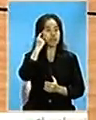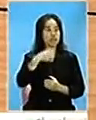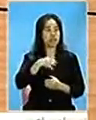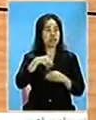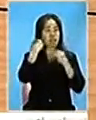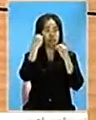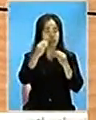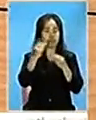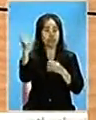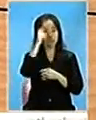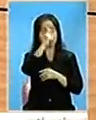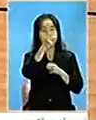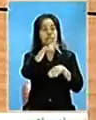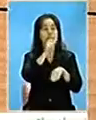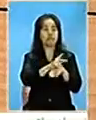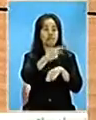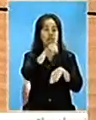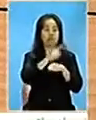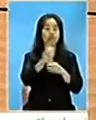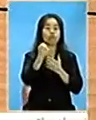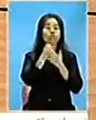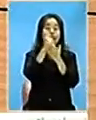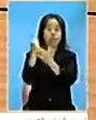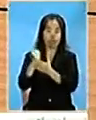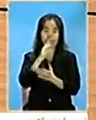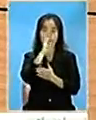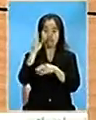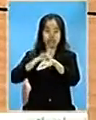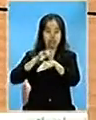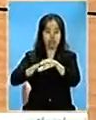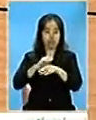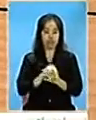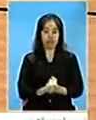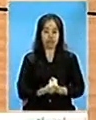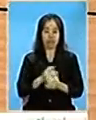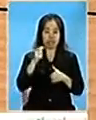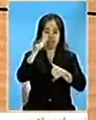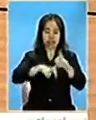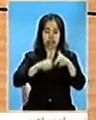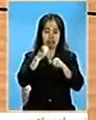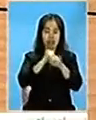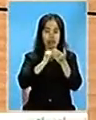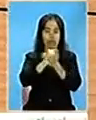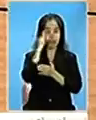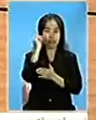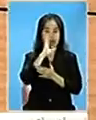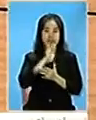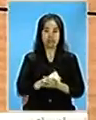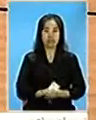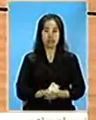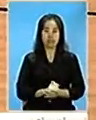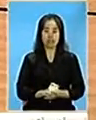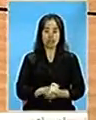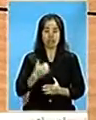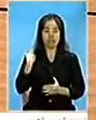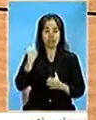เมื่อเขาเคารพท่านประธานนี่ท่านประธานก็ใช้ความเคารพที่เขามีเนี่ยควบคุมหน่อยสิครับว่าพฤติกรรมนี้มันไม่ถูกต้องแล้วมันไม่มีอ